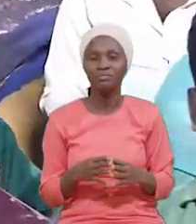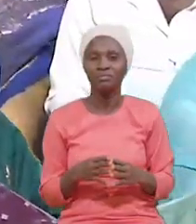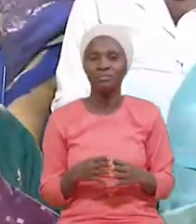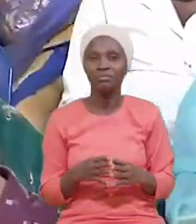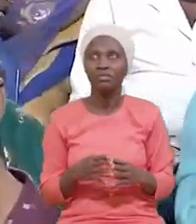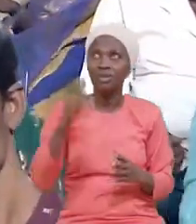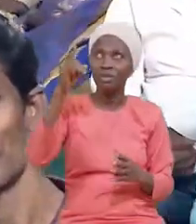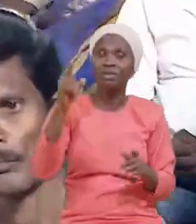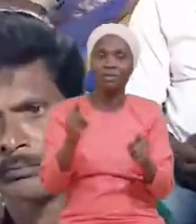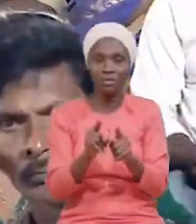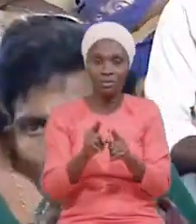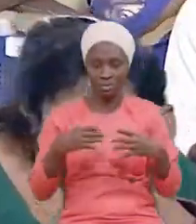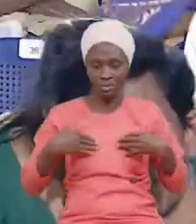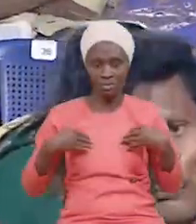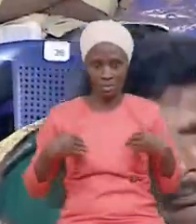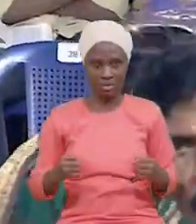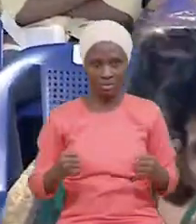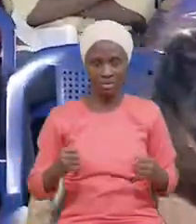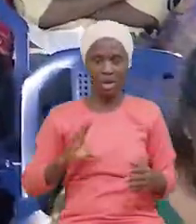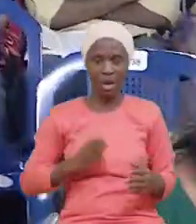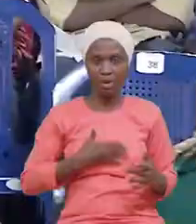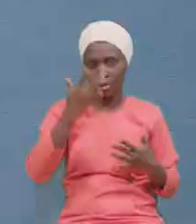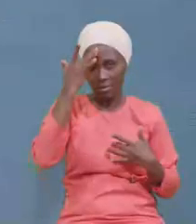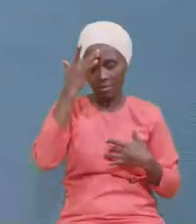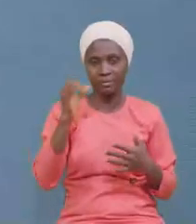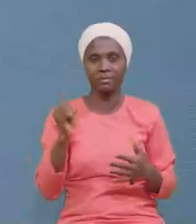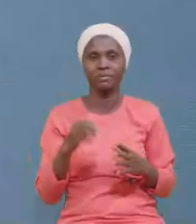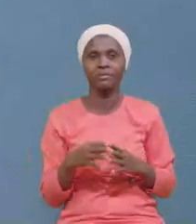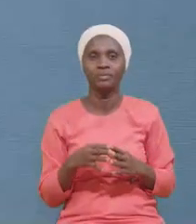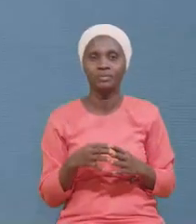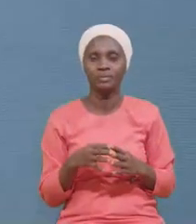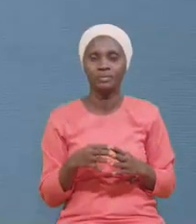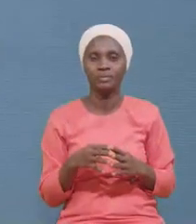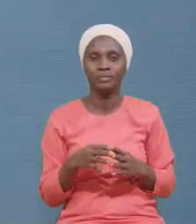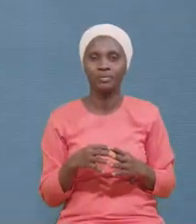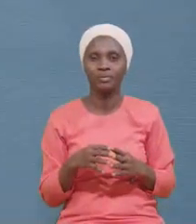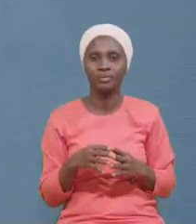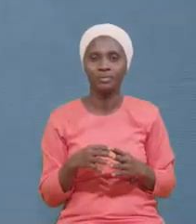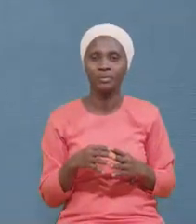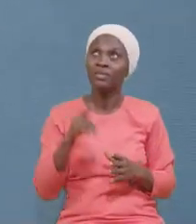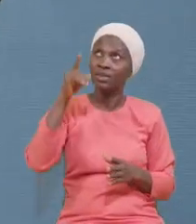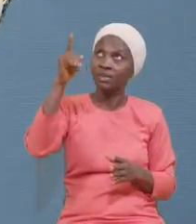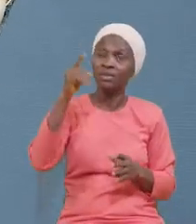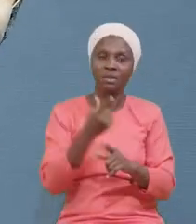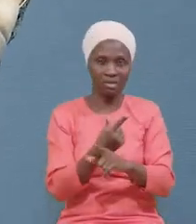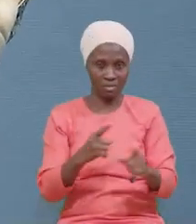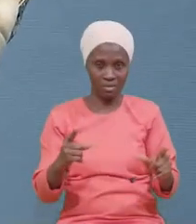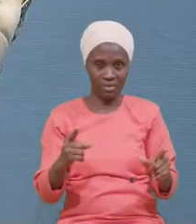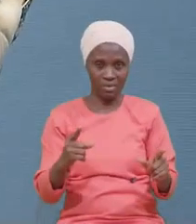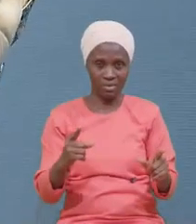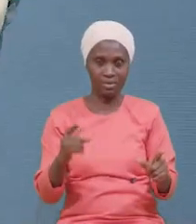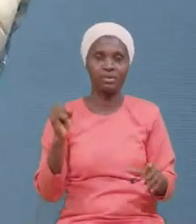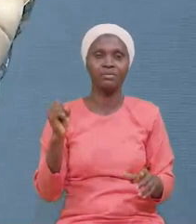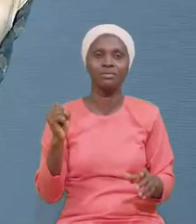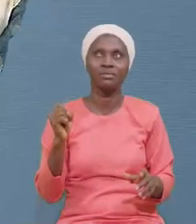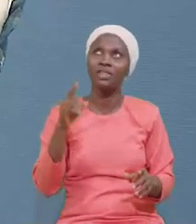He also heals our sicknesses. Ayana mana rogalni kuda swasthaparustadu. He liberates. Ayana vidudala